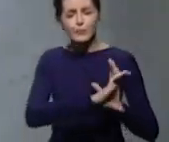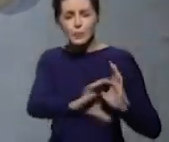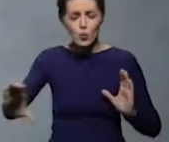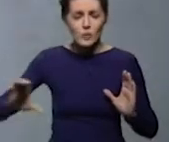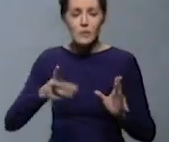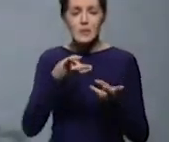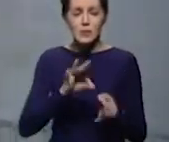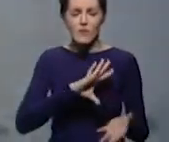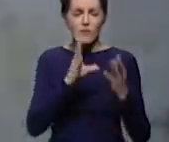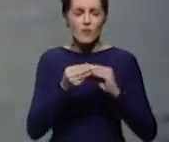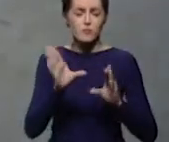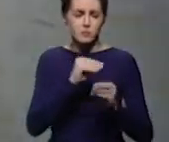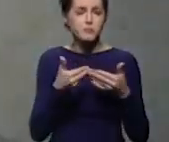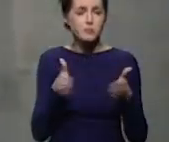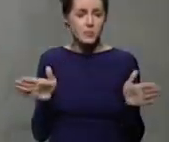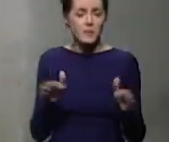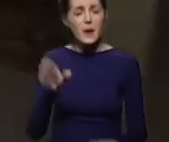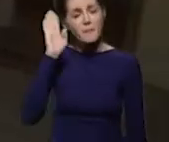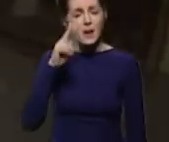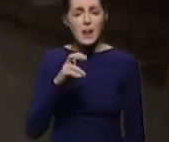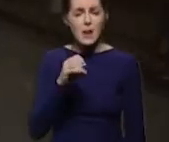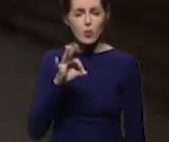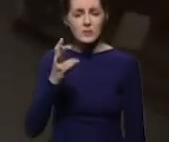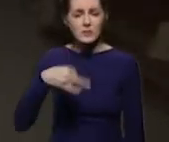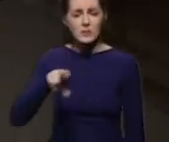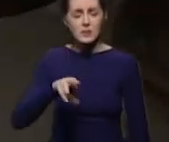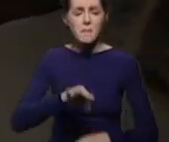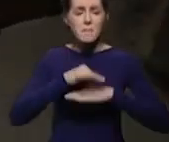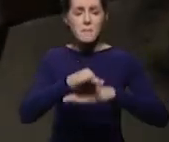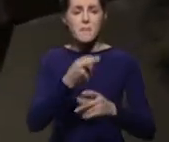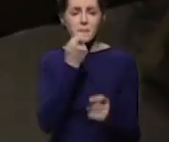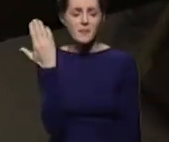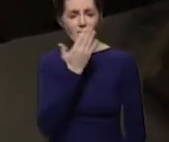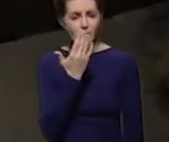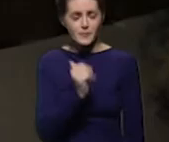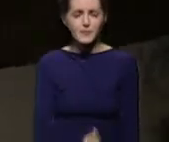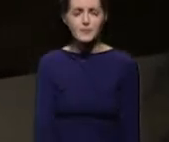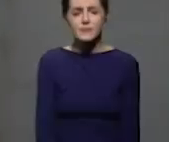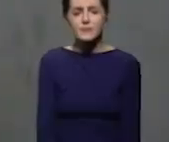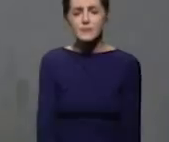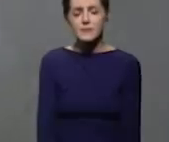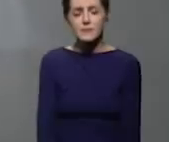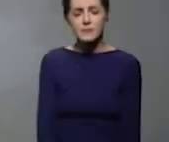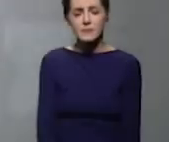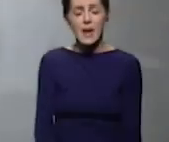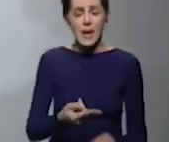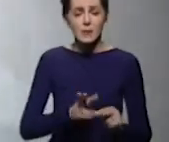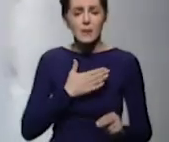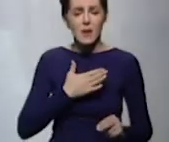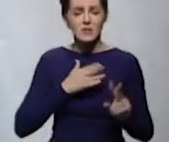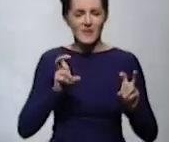Але принаймні споруда відкрита. Пан Леонід нам проводить невеличку екскурсію. Тут у нас бомбовіжище